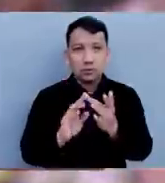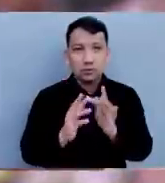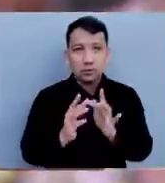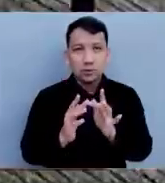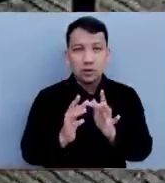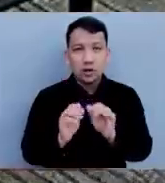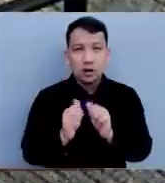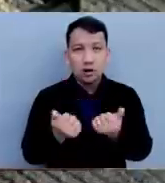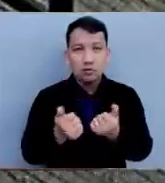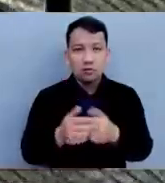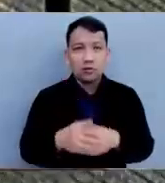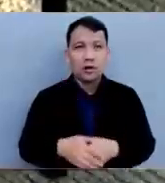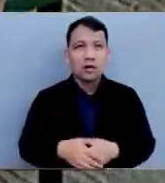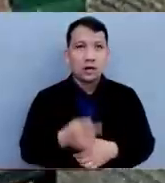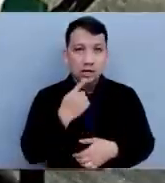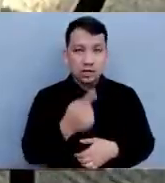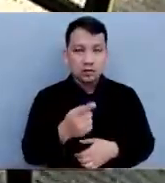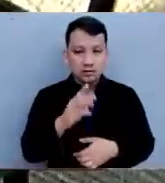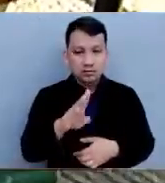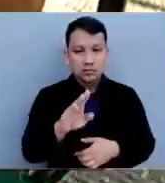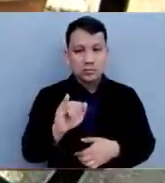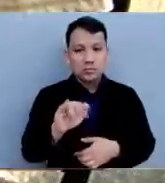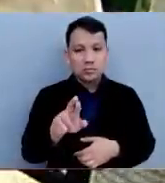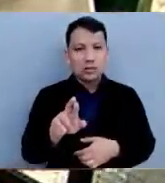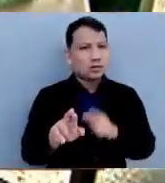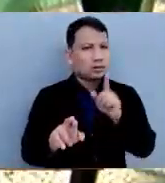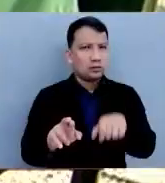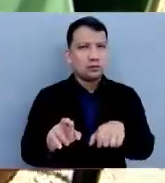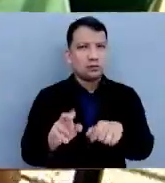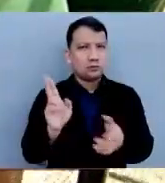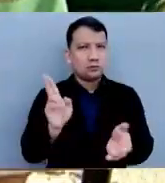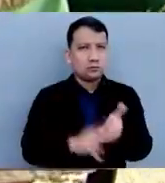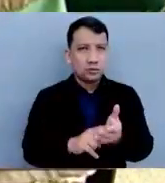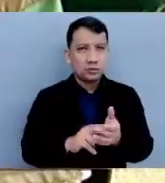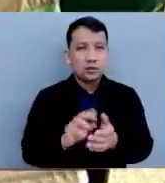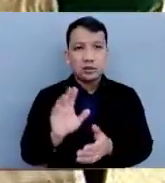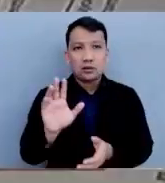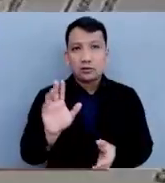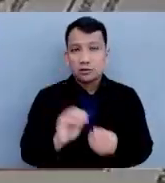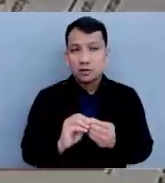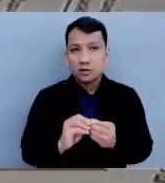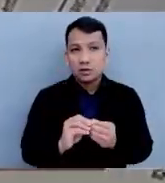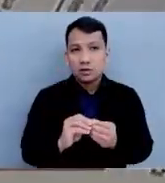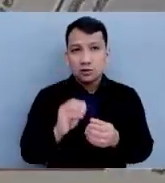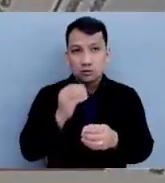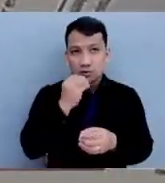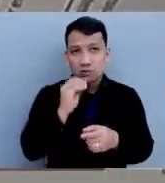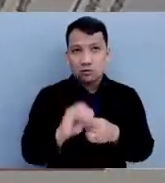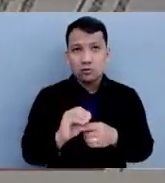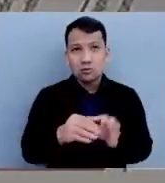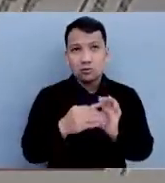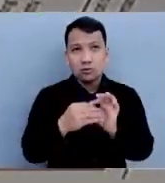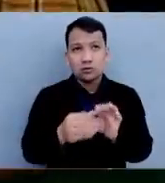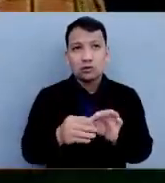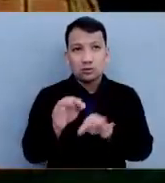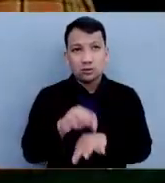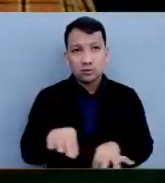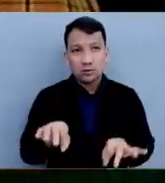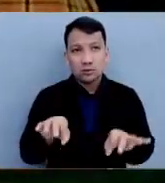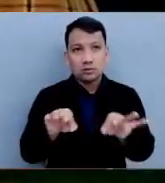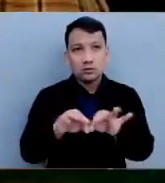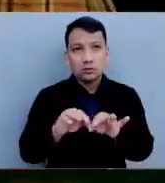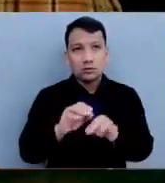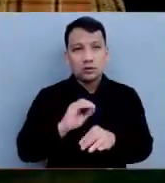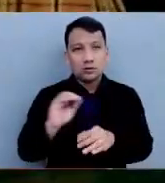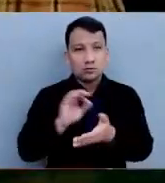transaksyon? Ayon sa BIR, hindi na kailangan ng pirma ng senior citizen kapag o-order online. Pero dapat, sariling account